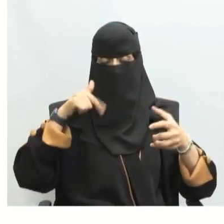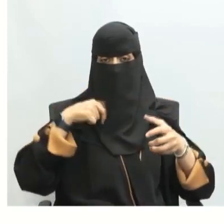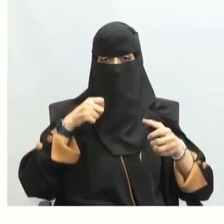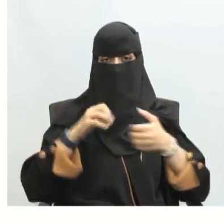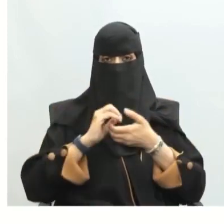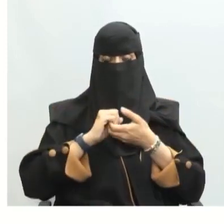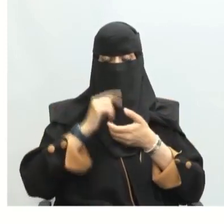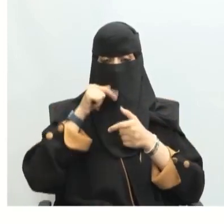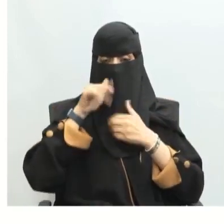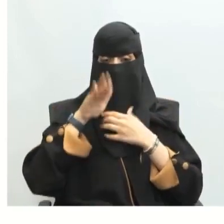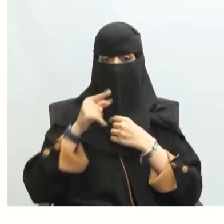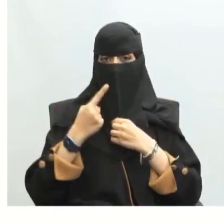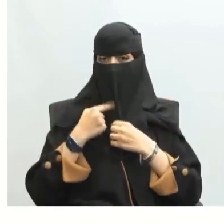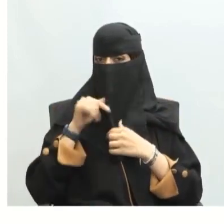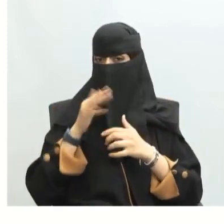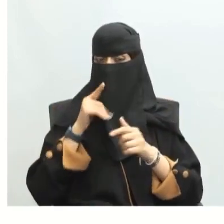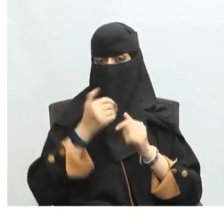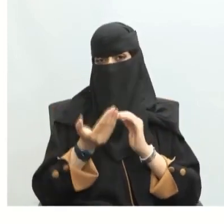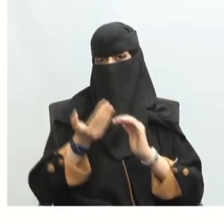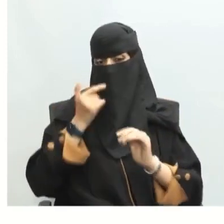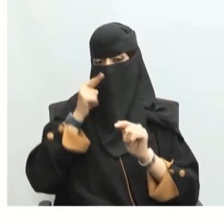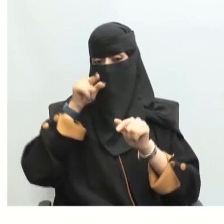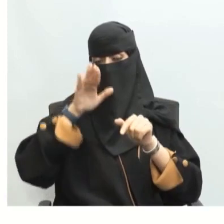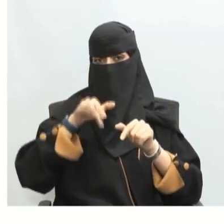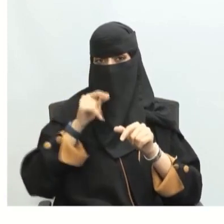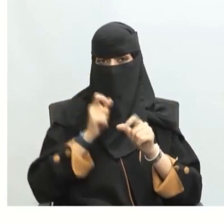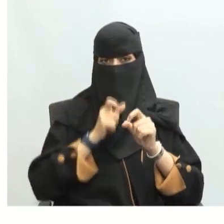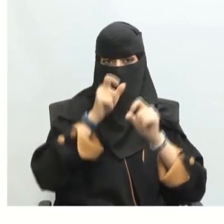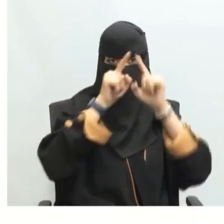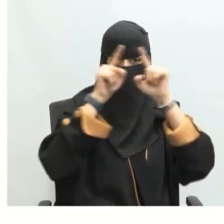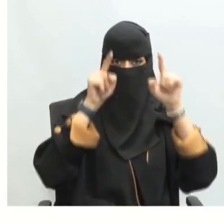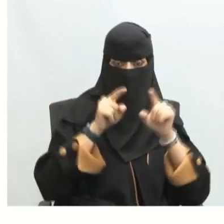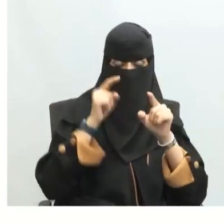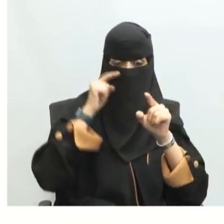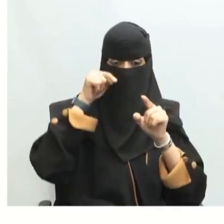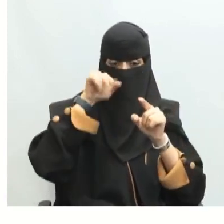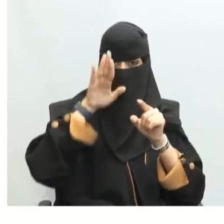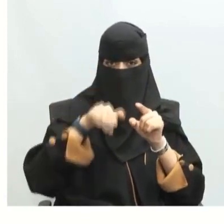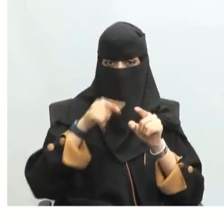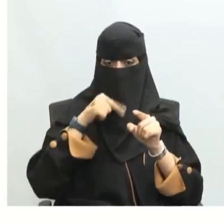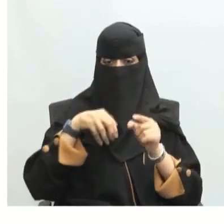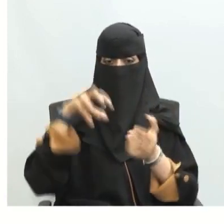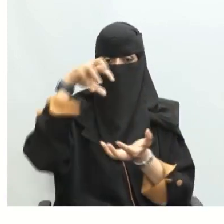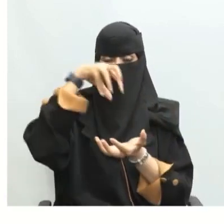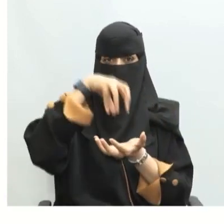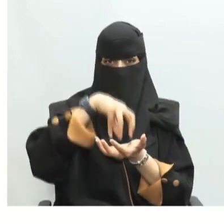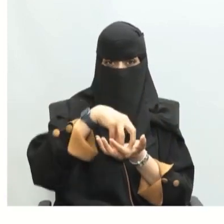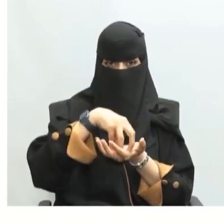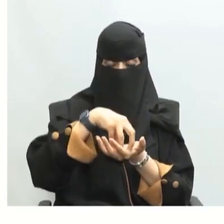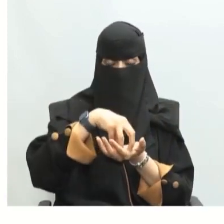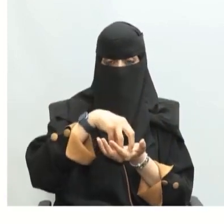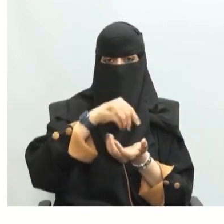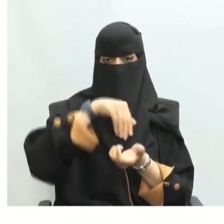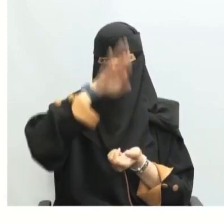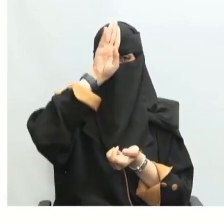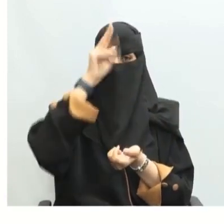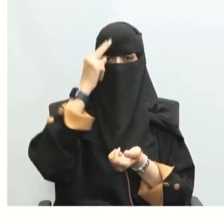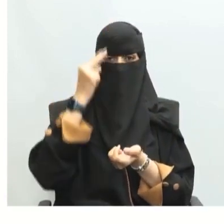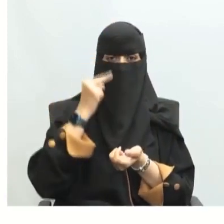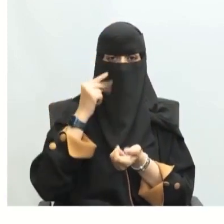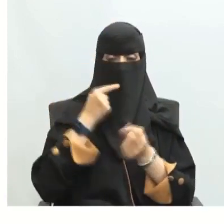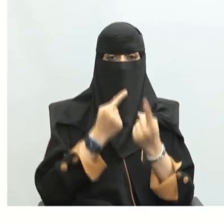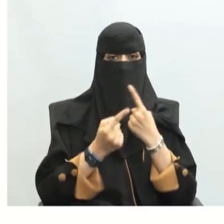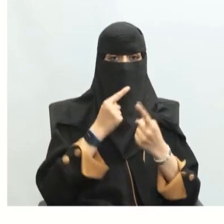يطلب منكم ما اضى ابنائي وبناتي هو الرجوع الى موقع المركز الملك عبد العزيز للحوار والاطلاع على توصيات